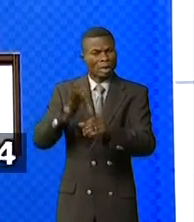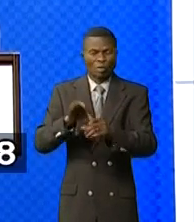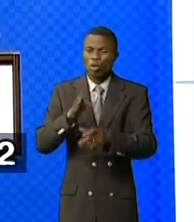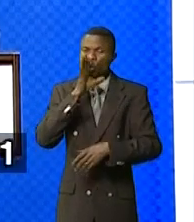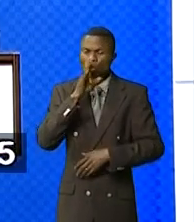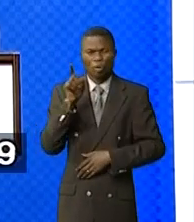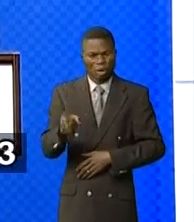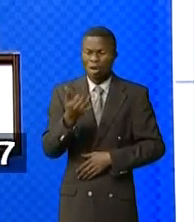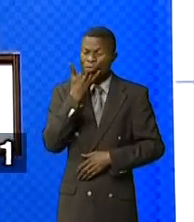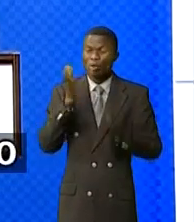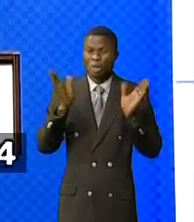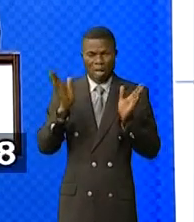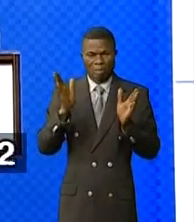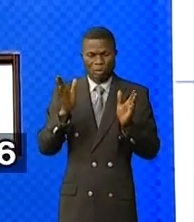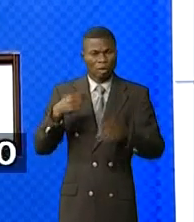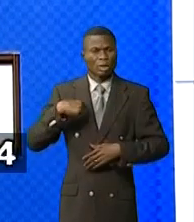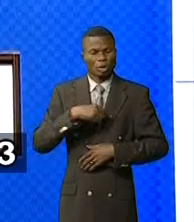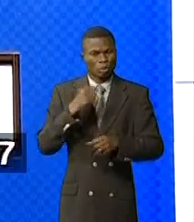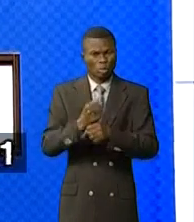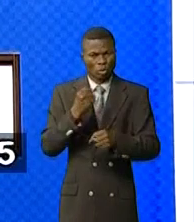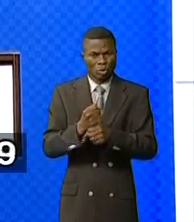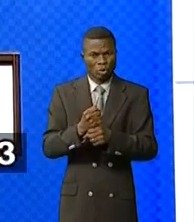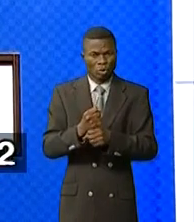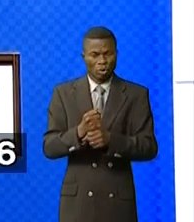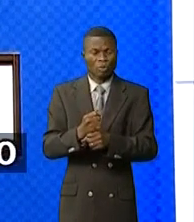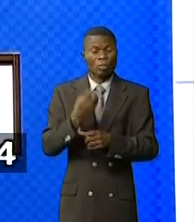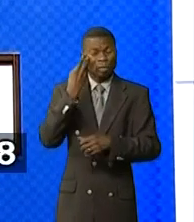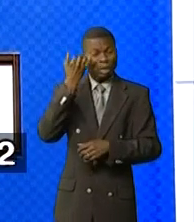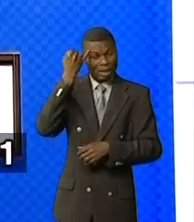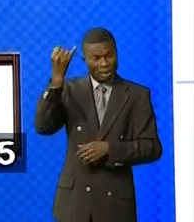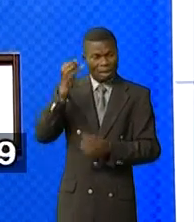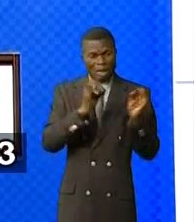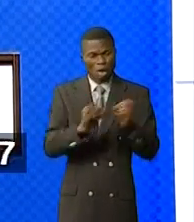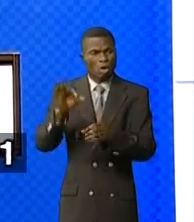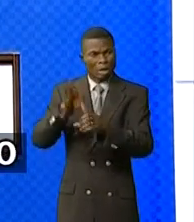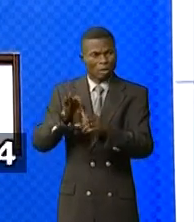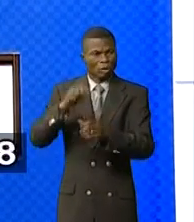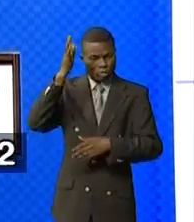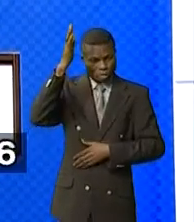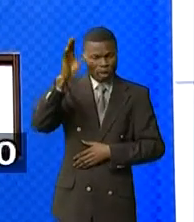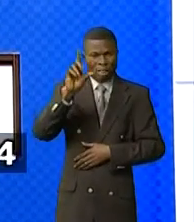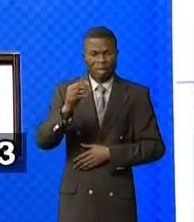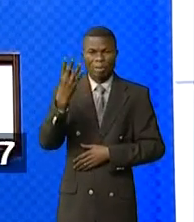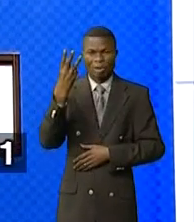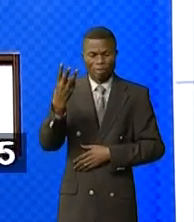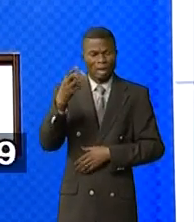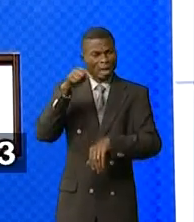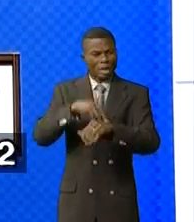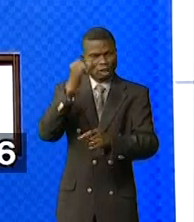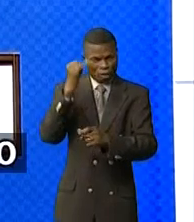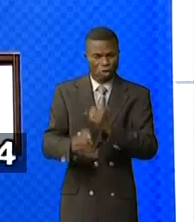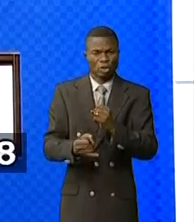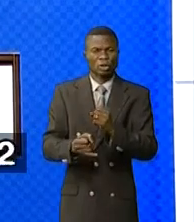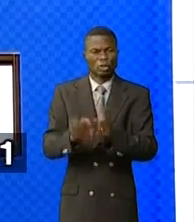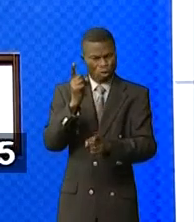c'est une grosse erreur, un fake news. Nous, nous travaillons dans la perspective de l'organisation des élections dans les délais impartis.